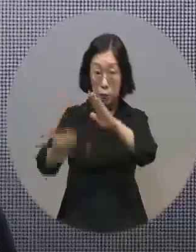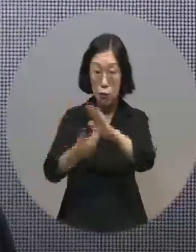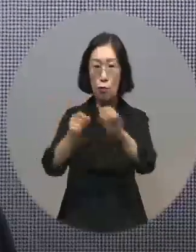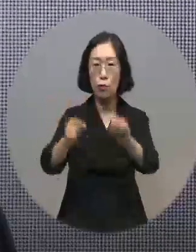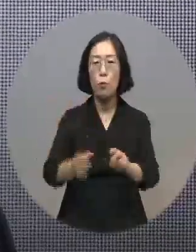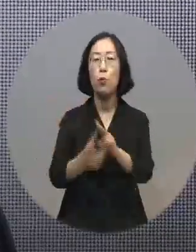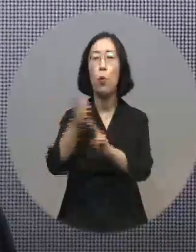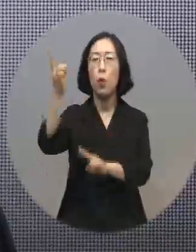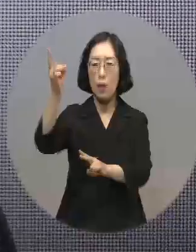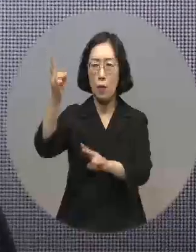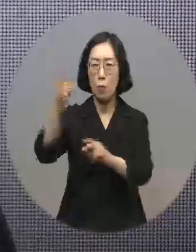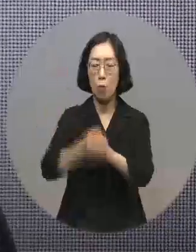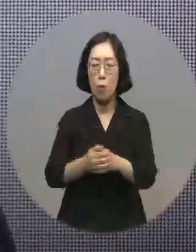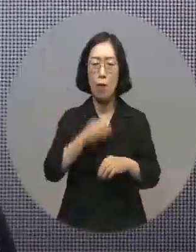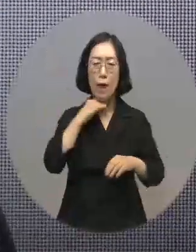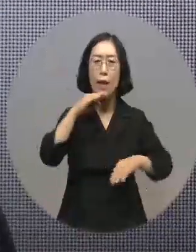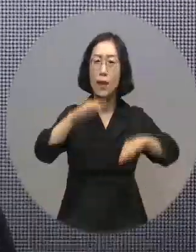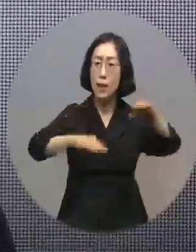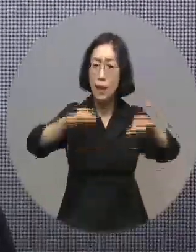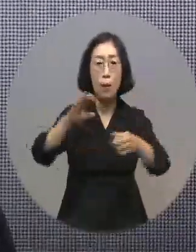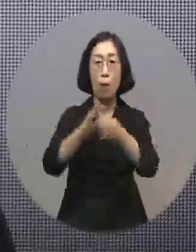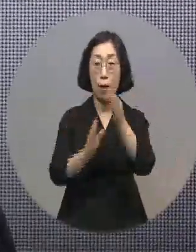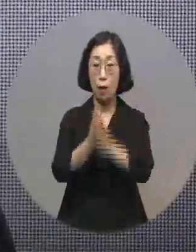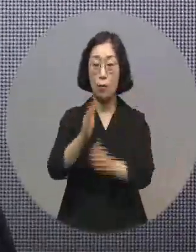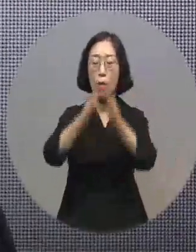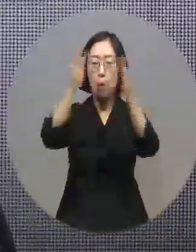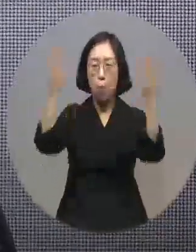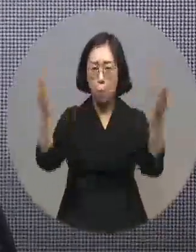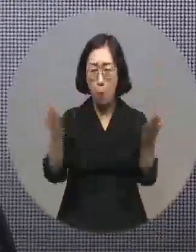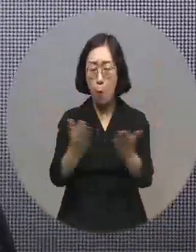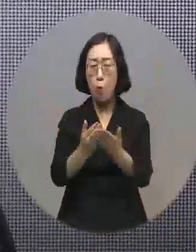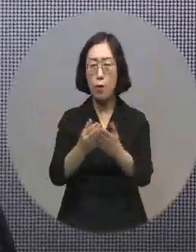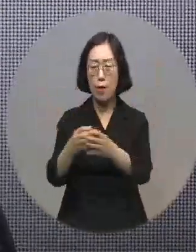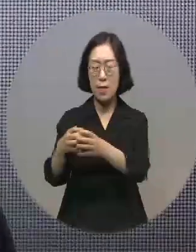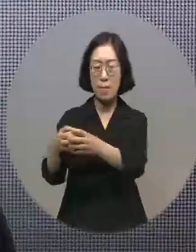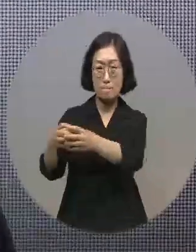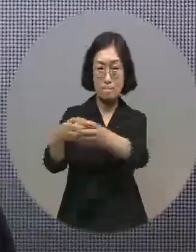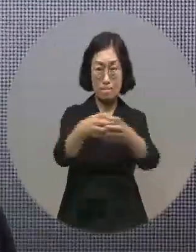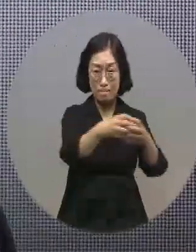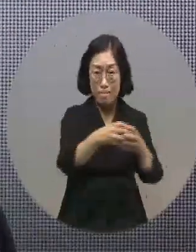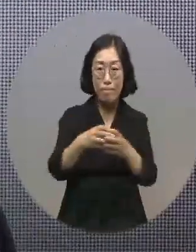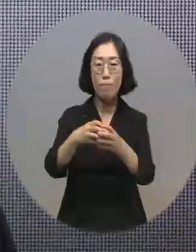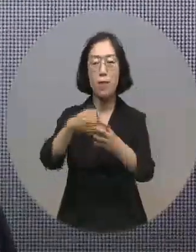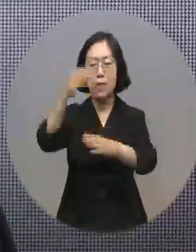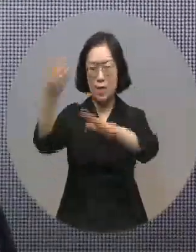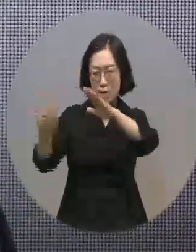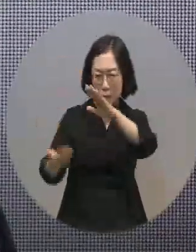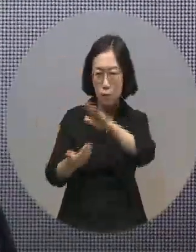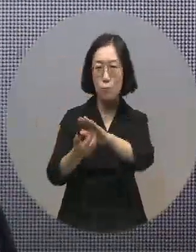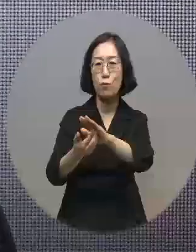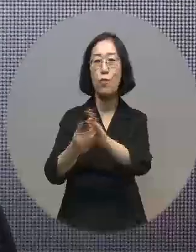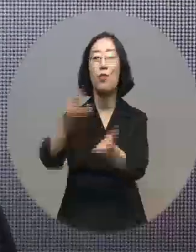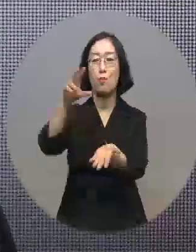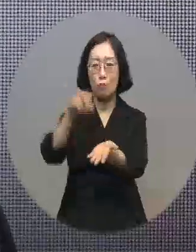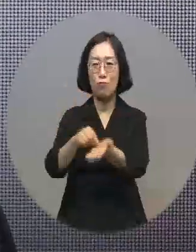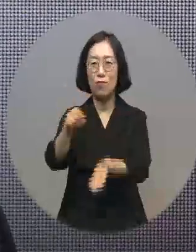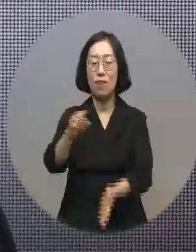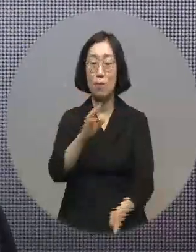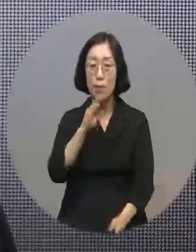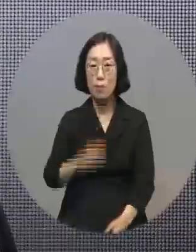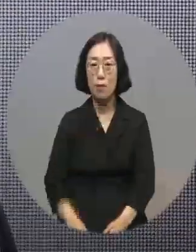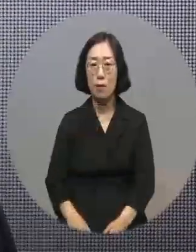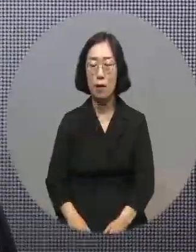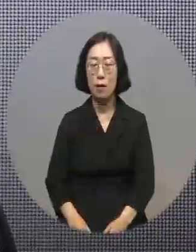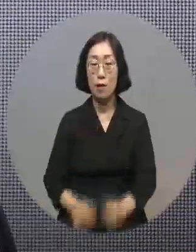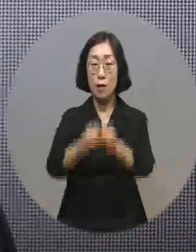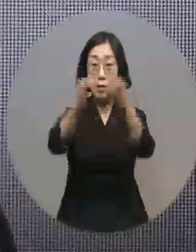통일도 세대와 계층을 막론하고 우리 모두가 힘을 모아야 이룰 수 있는 과제입니다. 아직